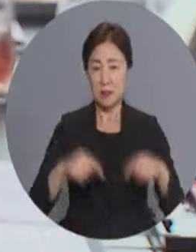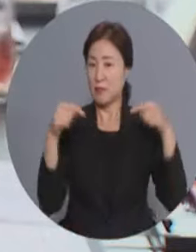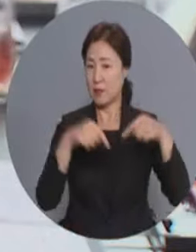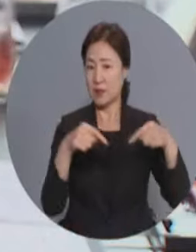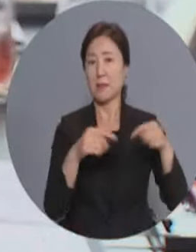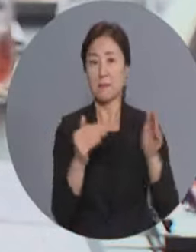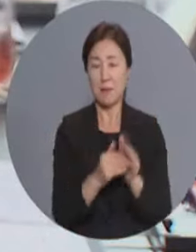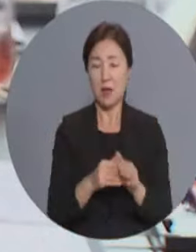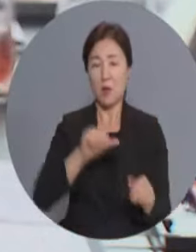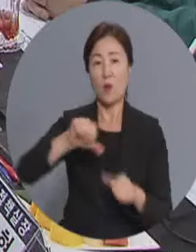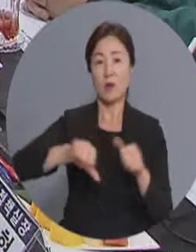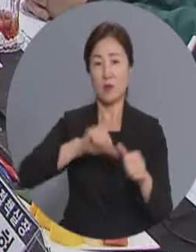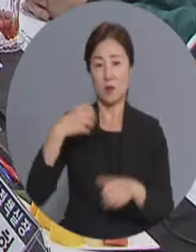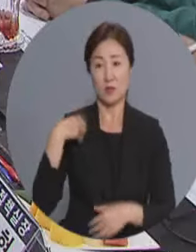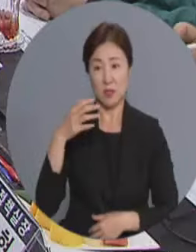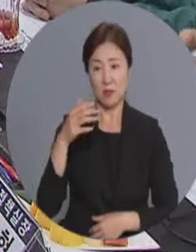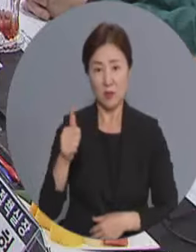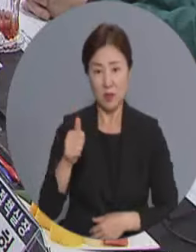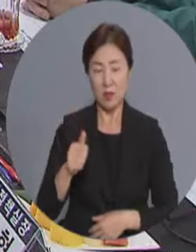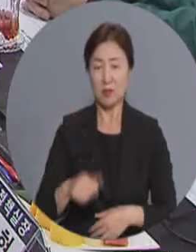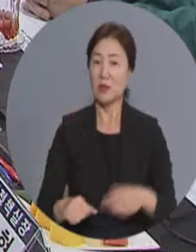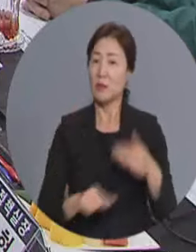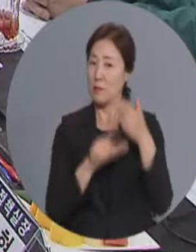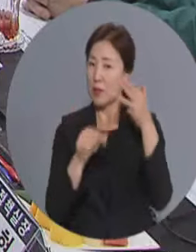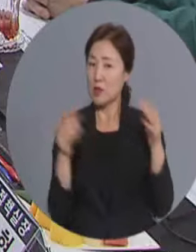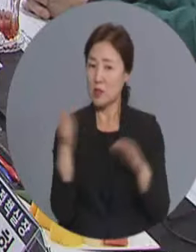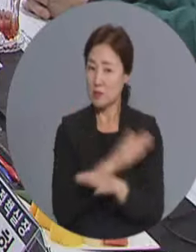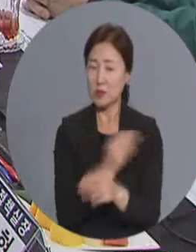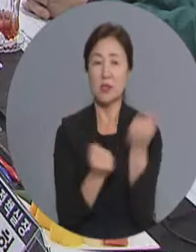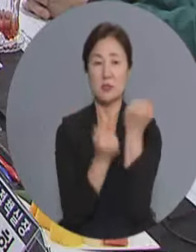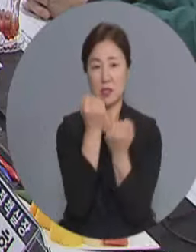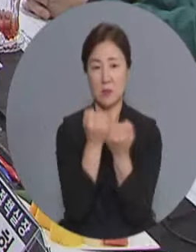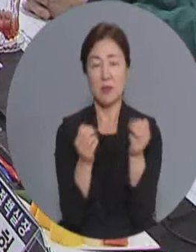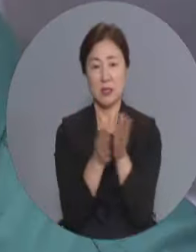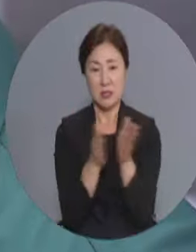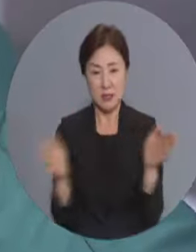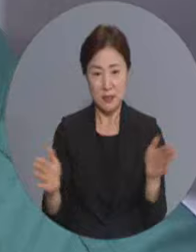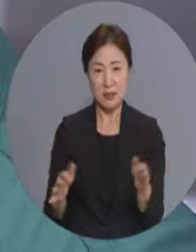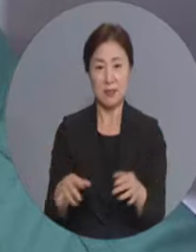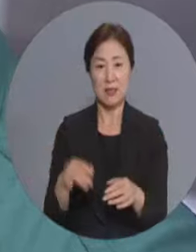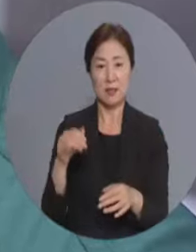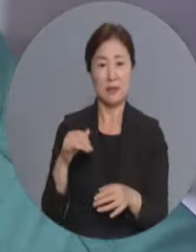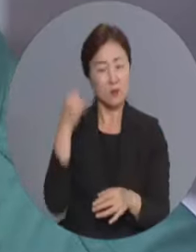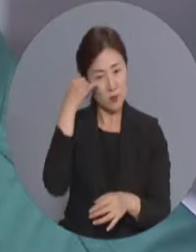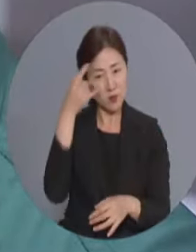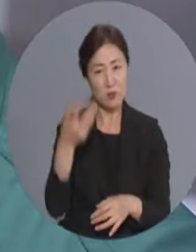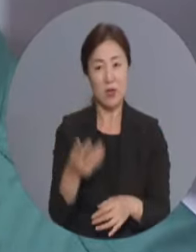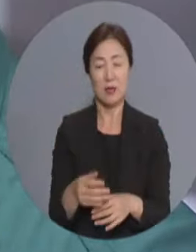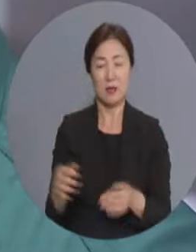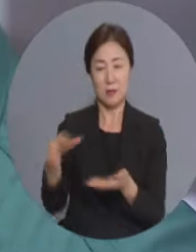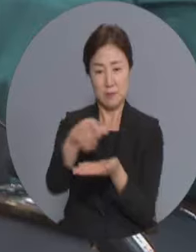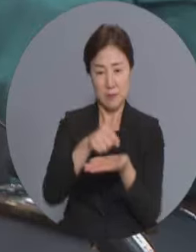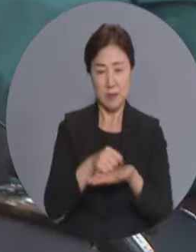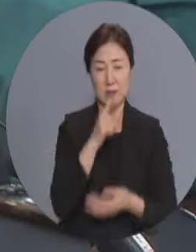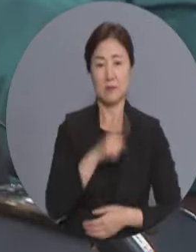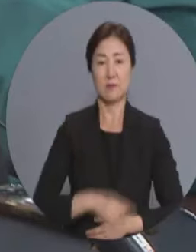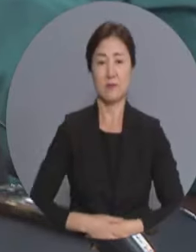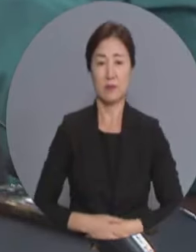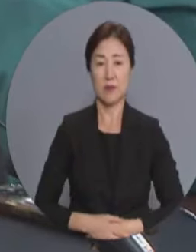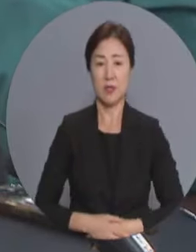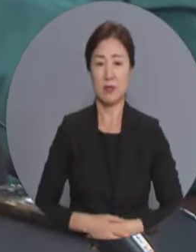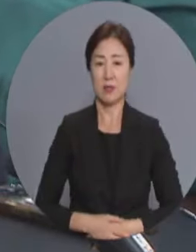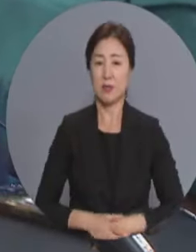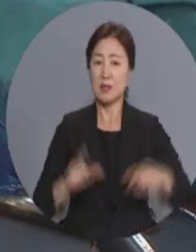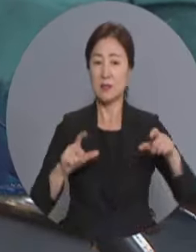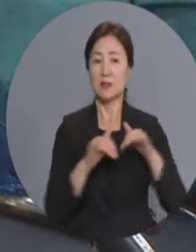가진 환경부 장관은 이르면 이달부터 주민 설명회를 열고 의견 수렴에 들어가기로 했습니다. 주민들 또